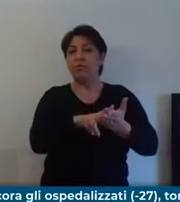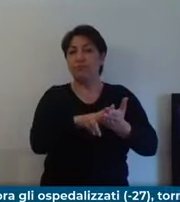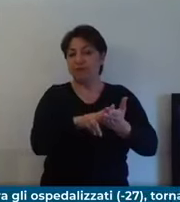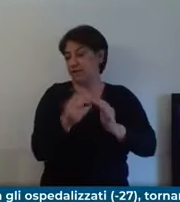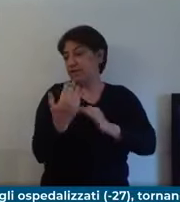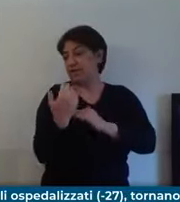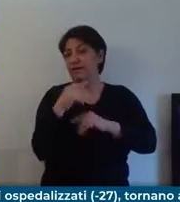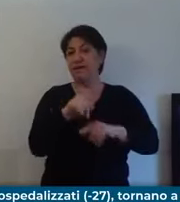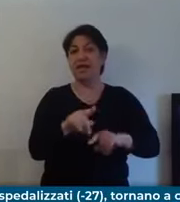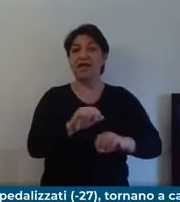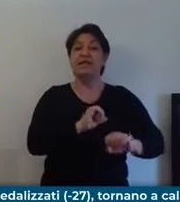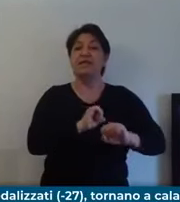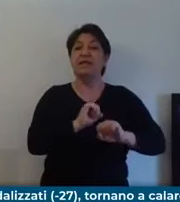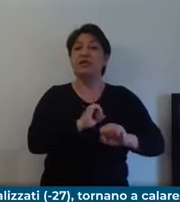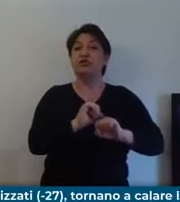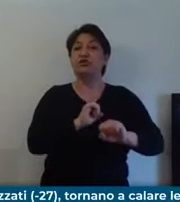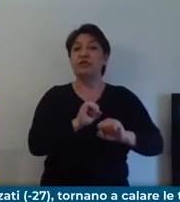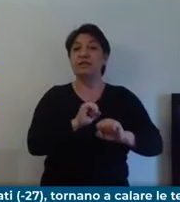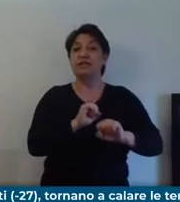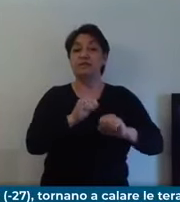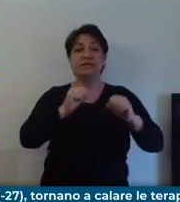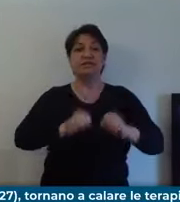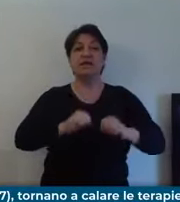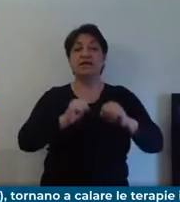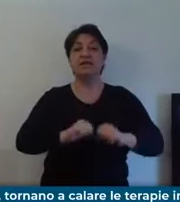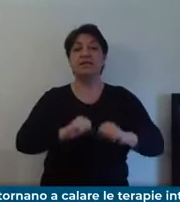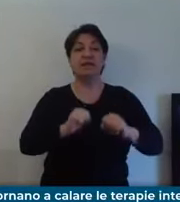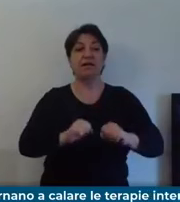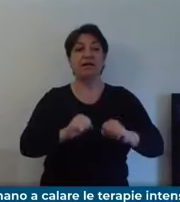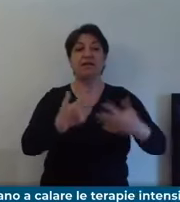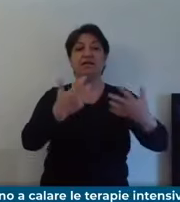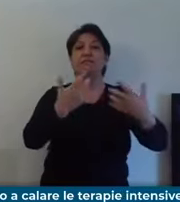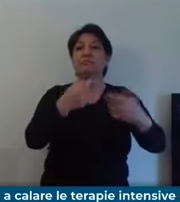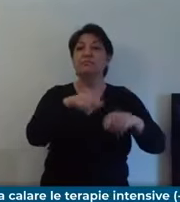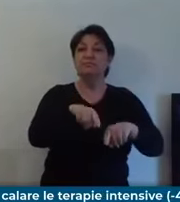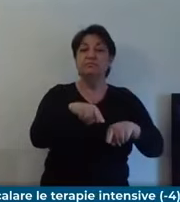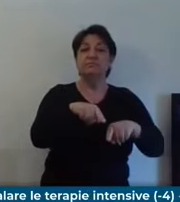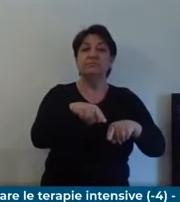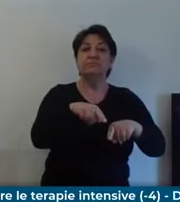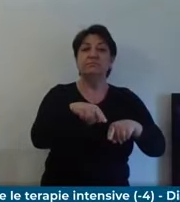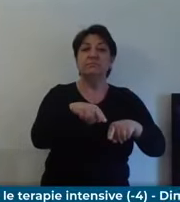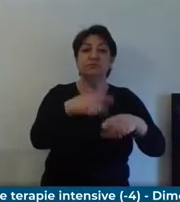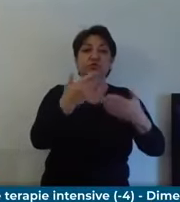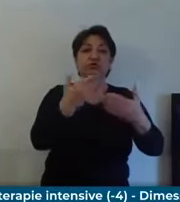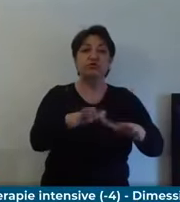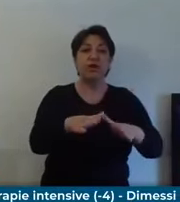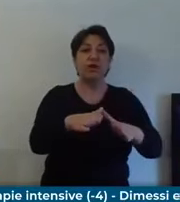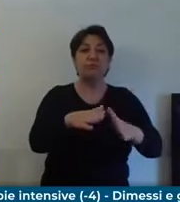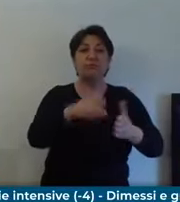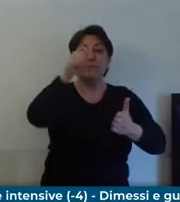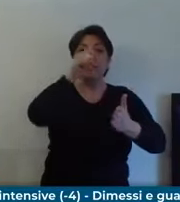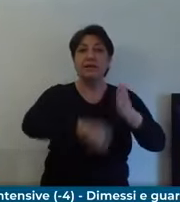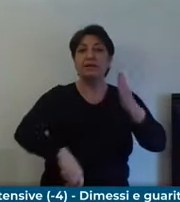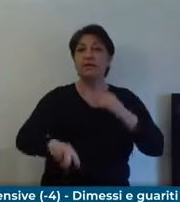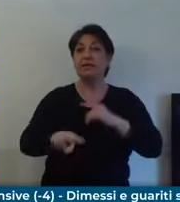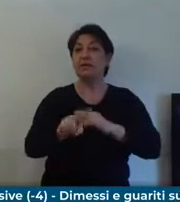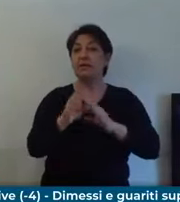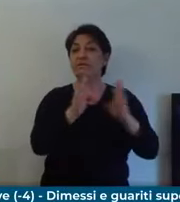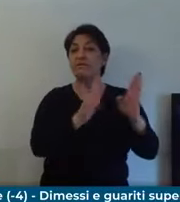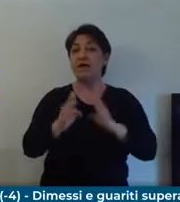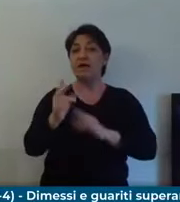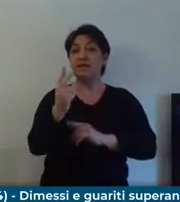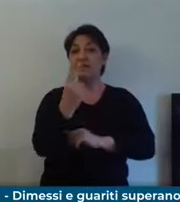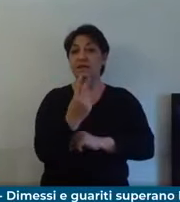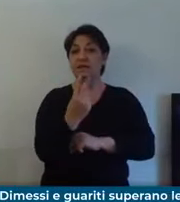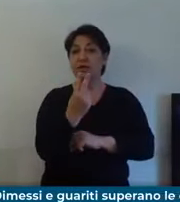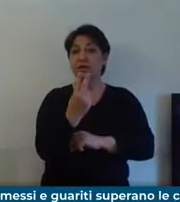che la macchina della sanità è pronta, diciamo, a questa seconda fase. Tra pochi minuti io